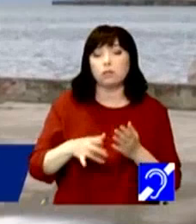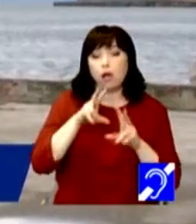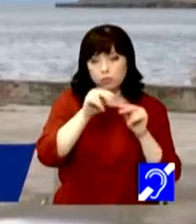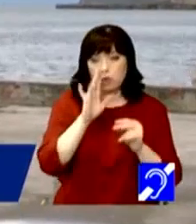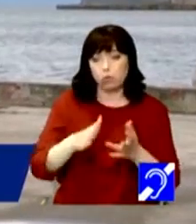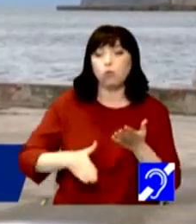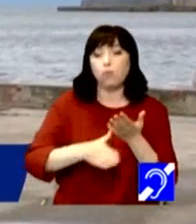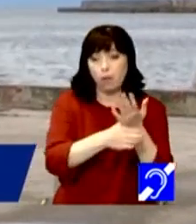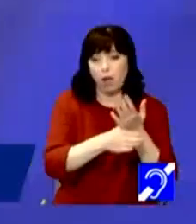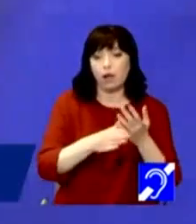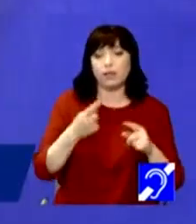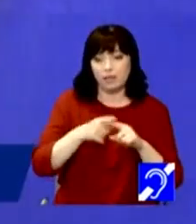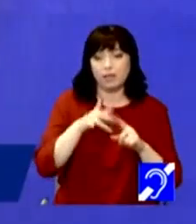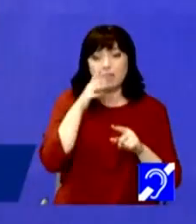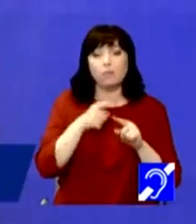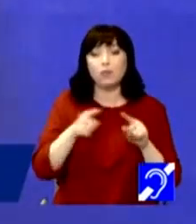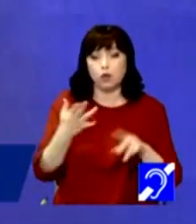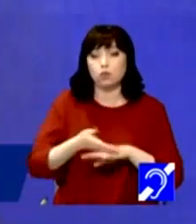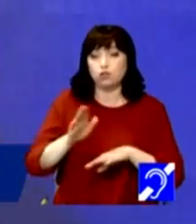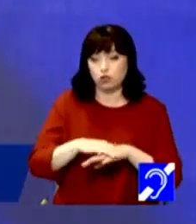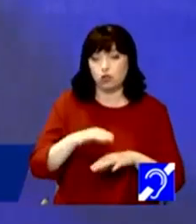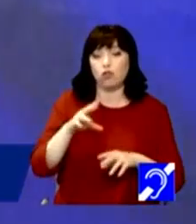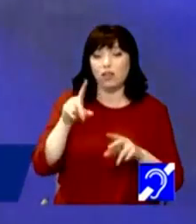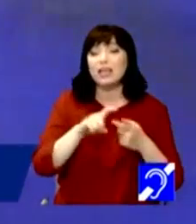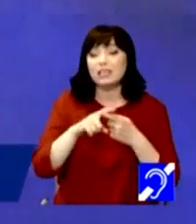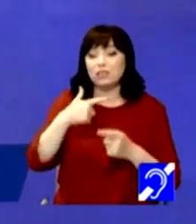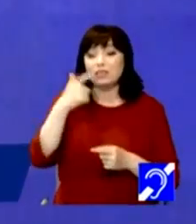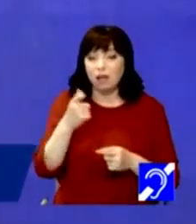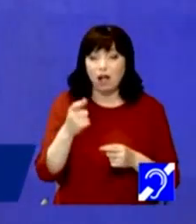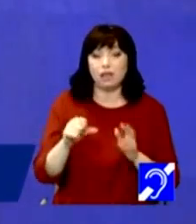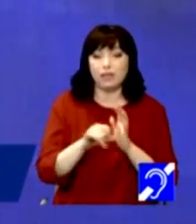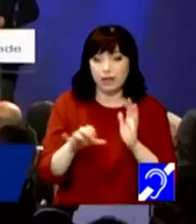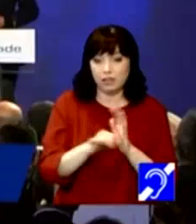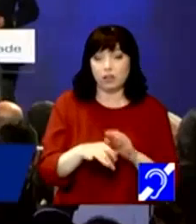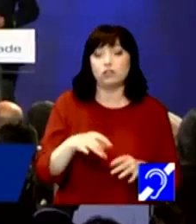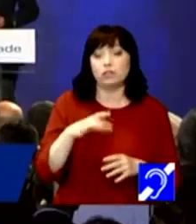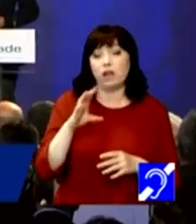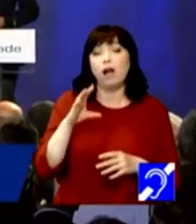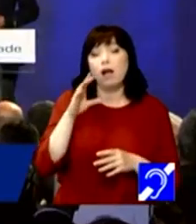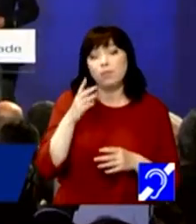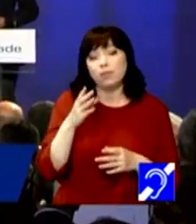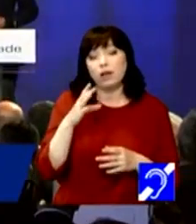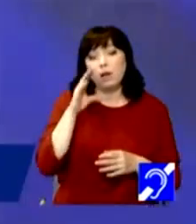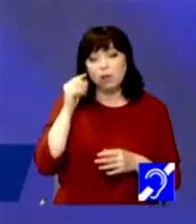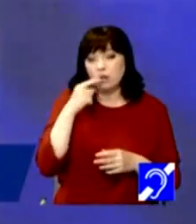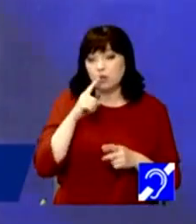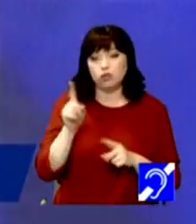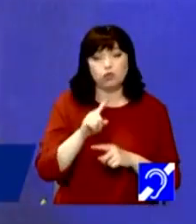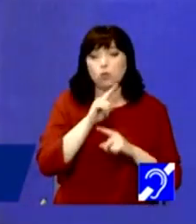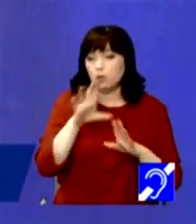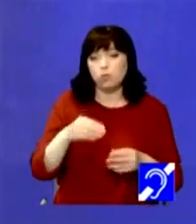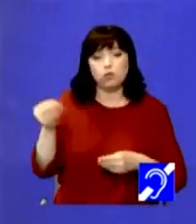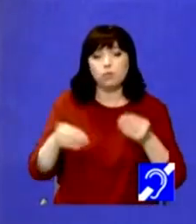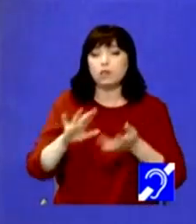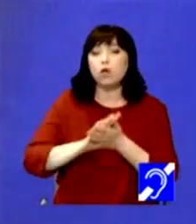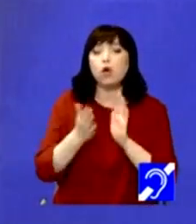Bulgaria să depășească această perioadă dificilă din punct de vedere energetic. Autoritățile de la Sofia au anunțat între timp că nu vor prelungi acordul cu